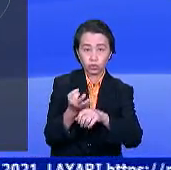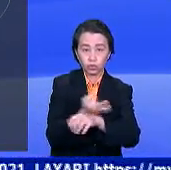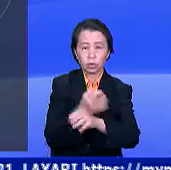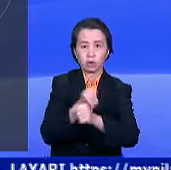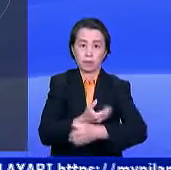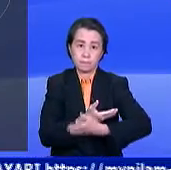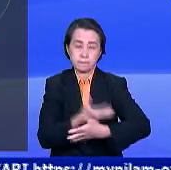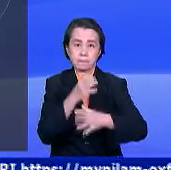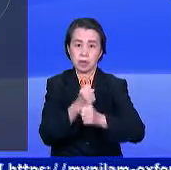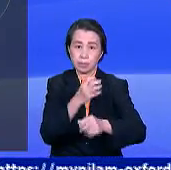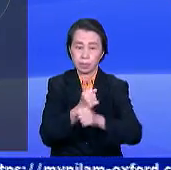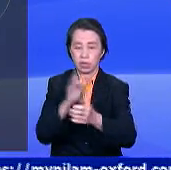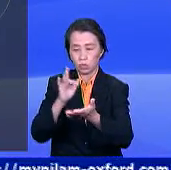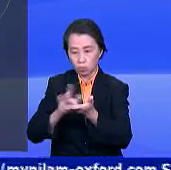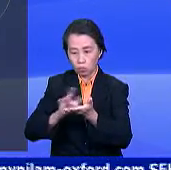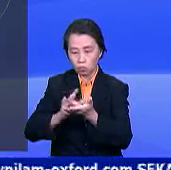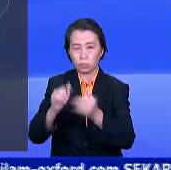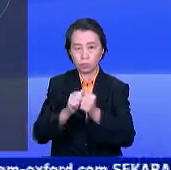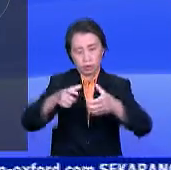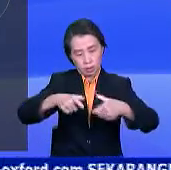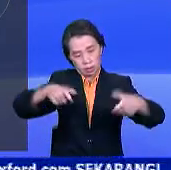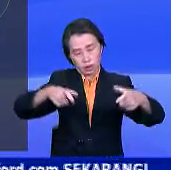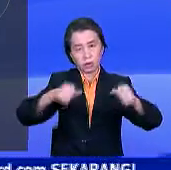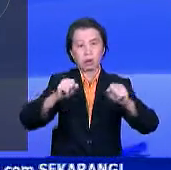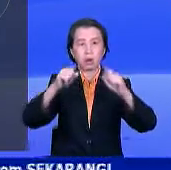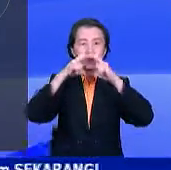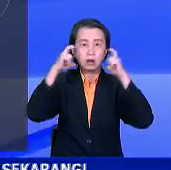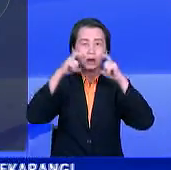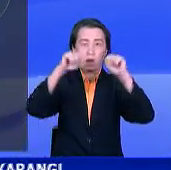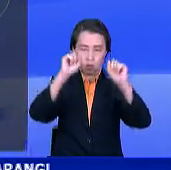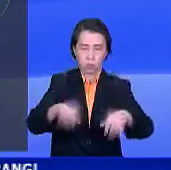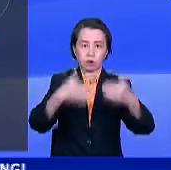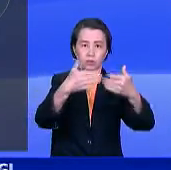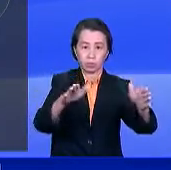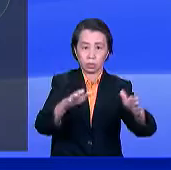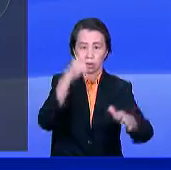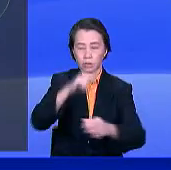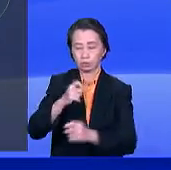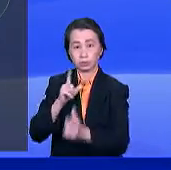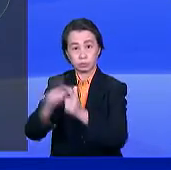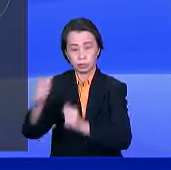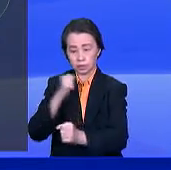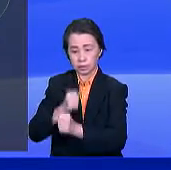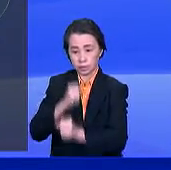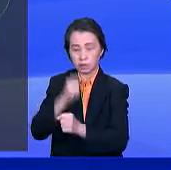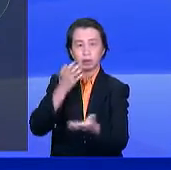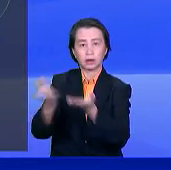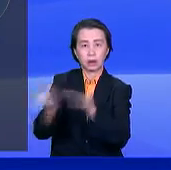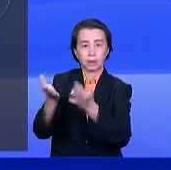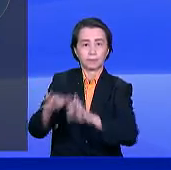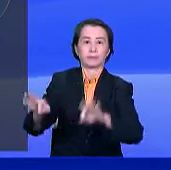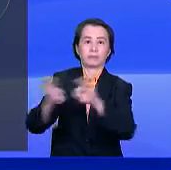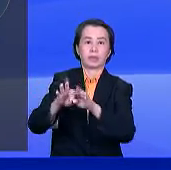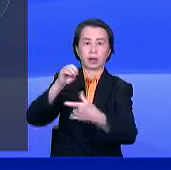bayi, ubat-ubatan dan topeng muka dibenarkan beroperasi. Kebenaran untuk bekerja hanya bagi perkhidmatan perlu